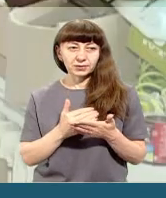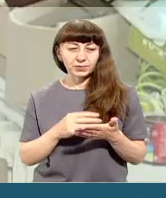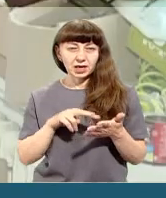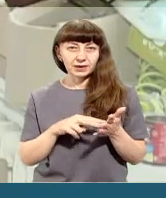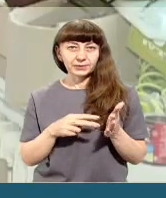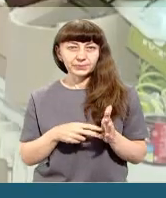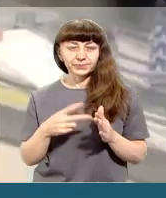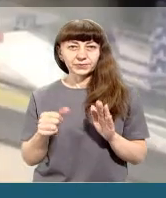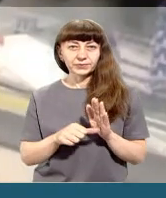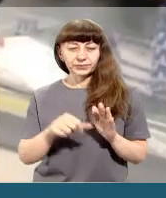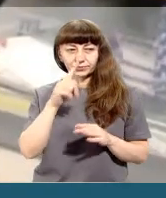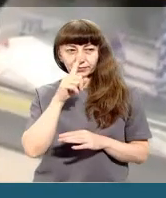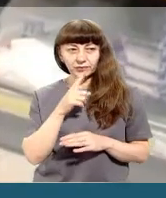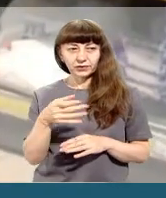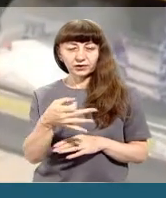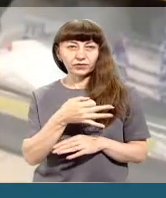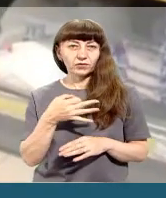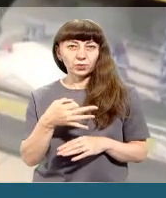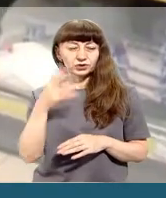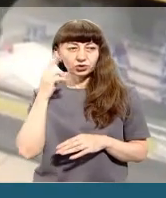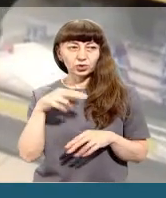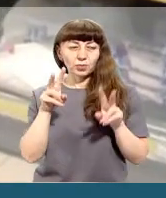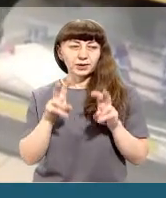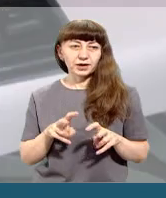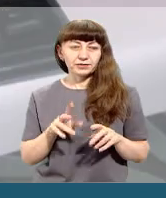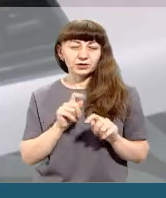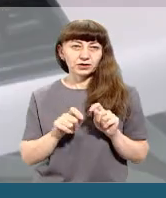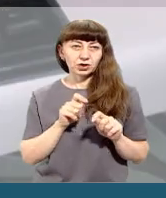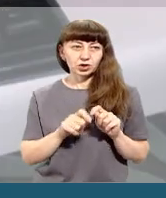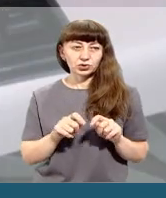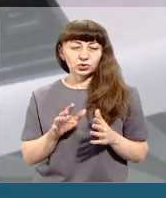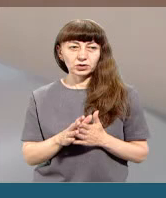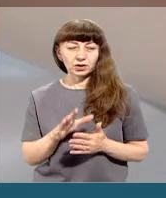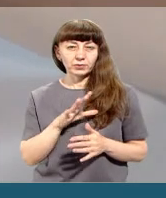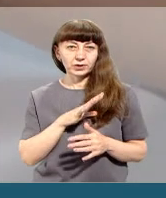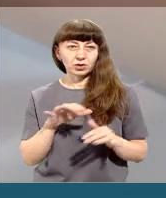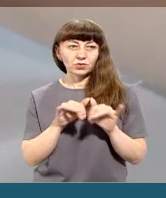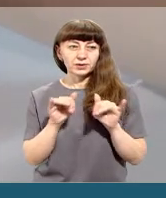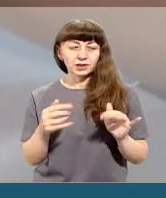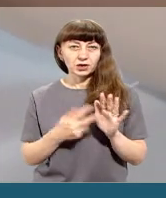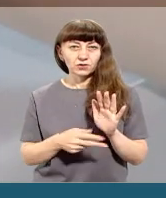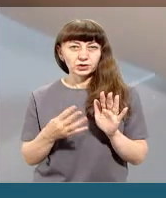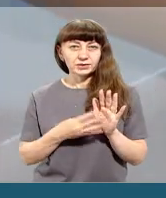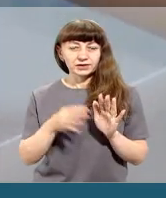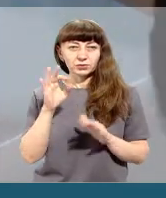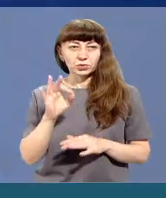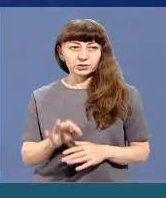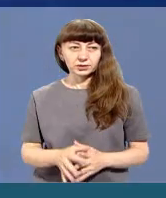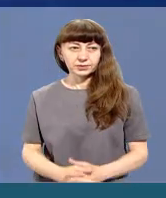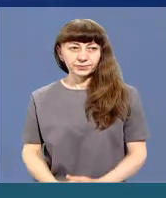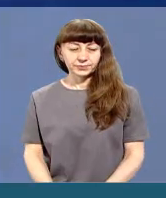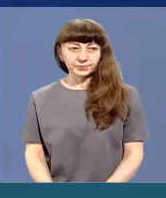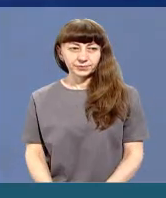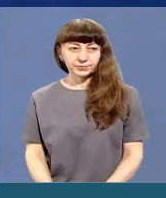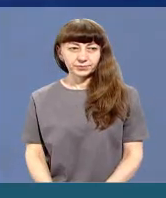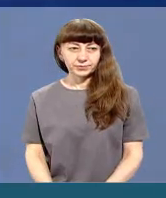полугодие 2024 года в области количество проверок органов контроля и надзора выросло на 89%. Наибольшее